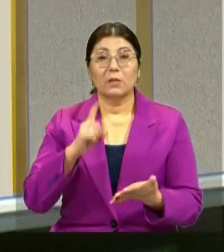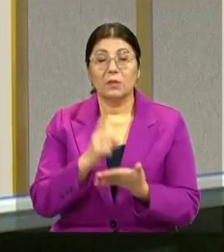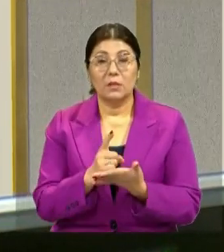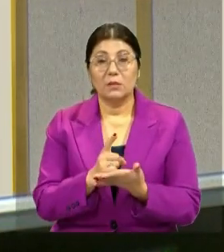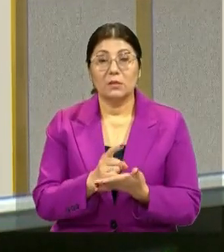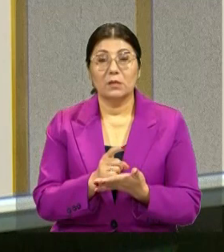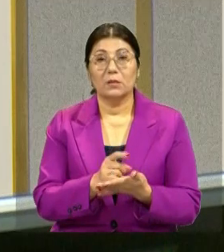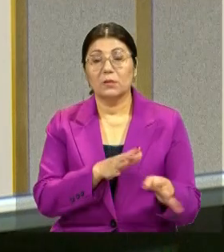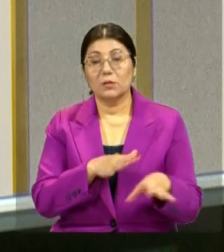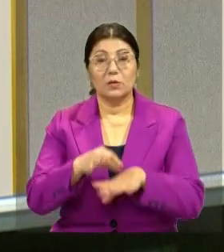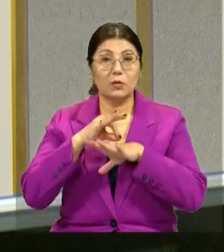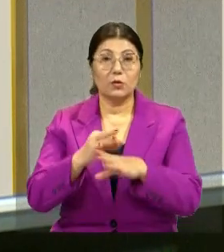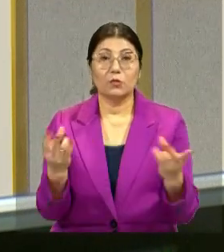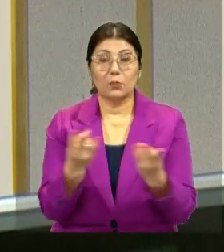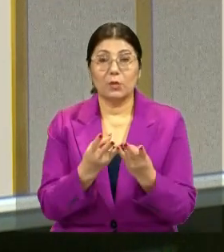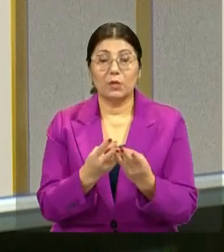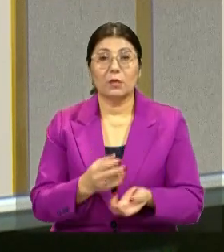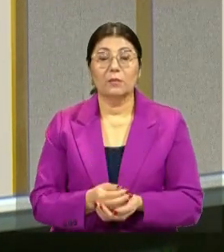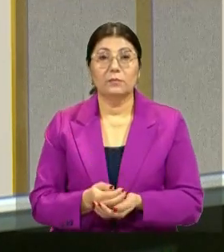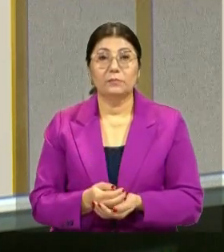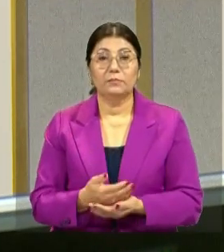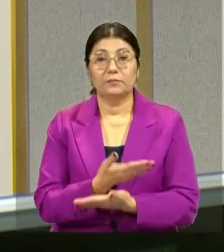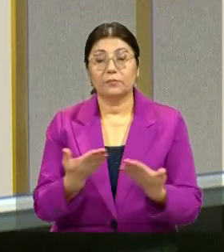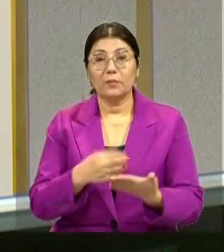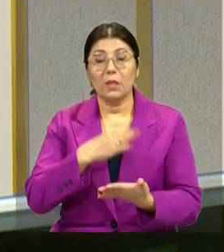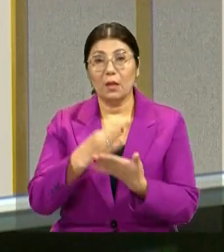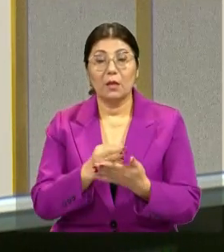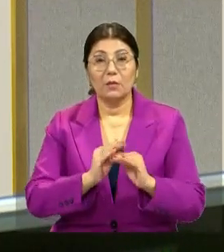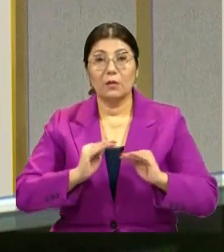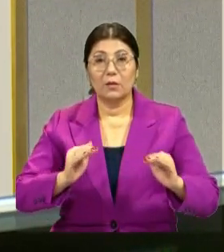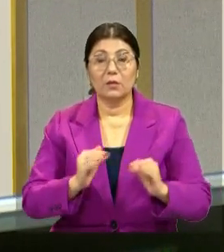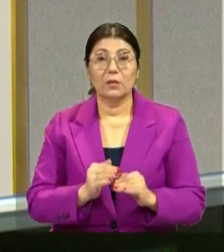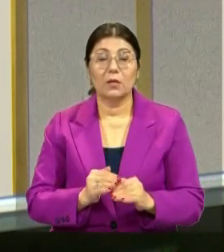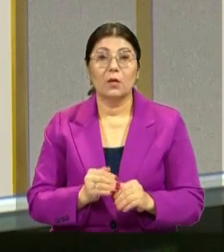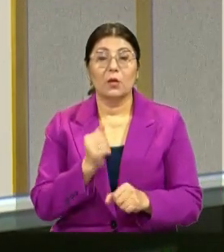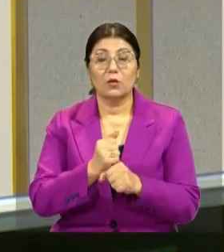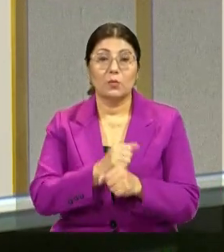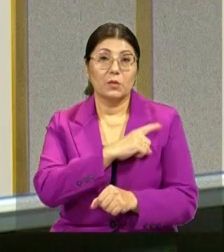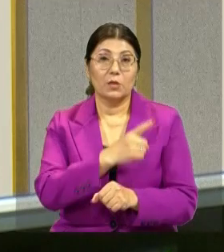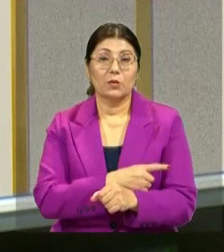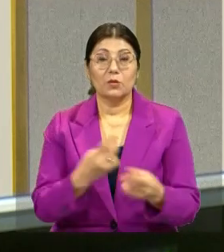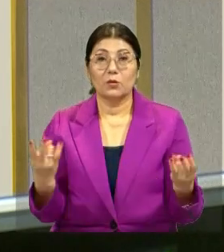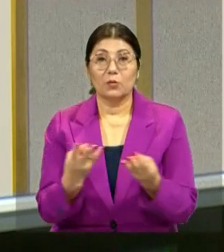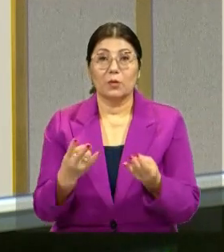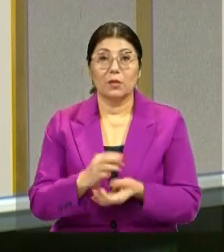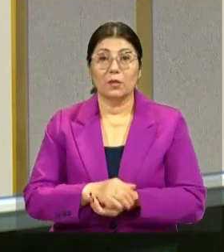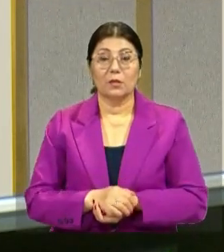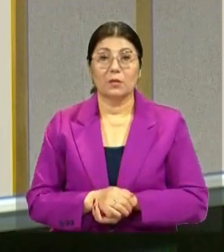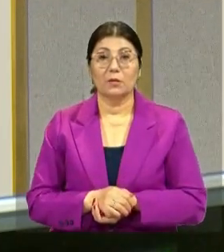этим ухорал аппарат полдарма кургенгизде арене выгнушты. Кемендеген он кемге